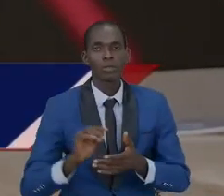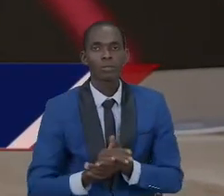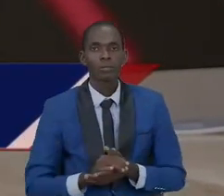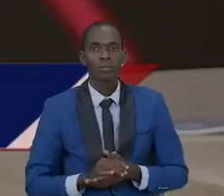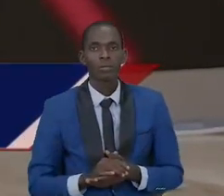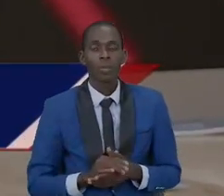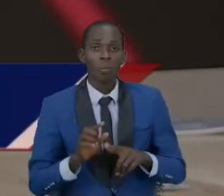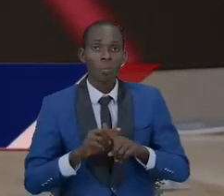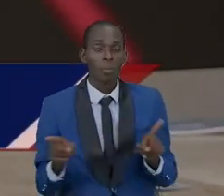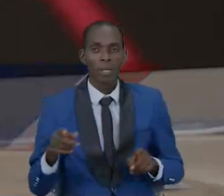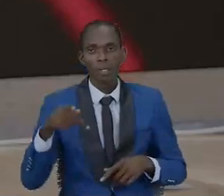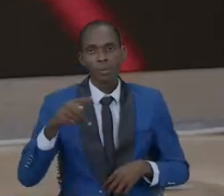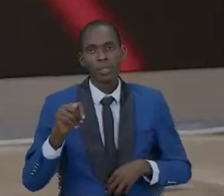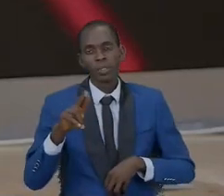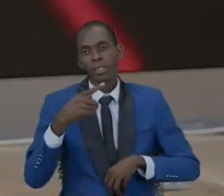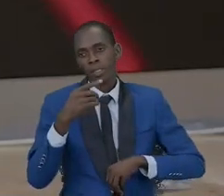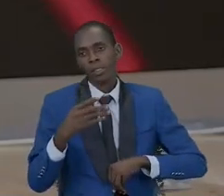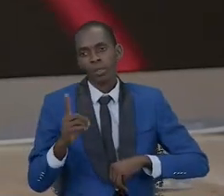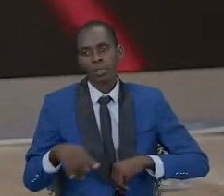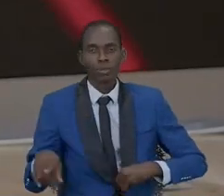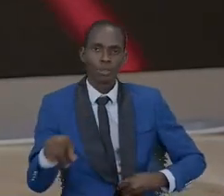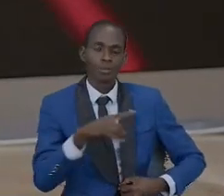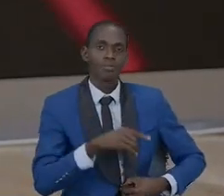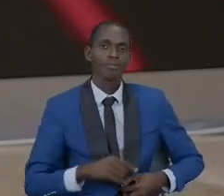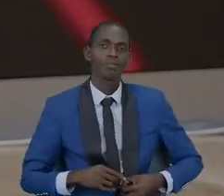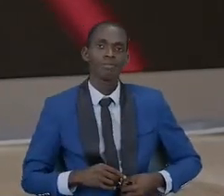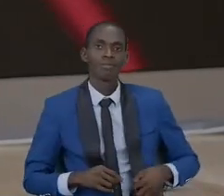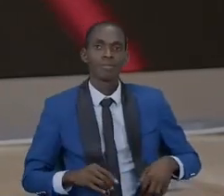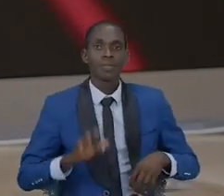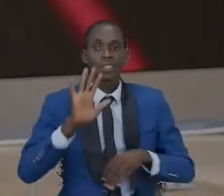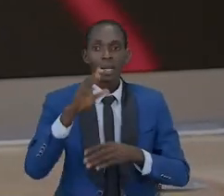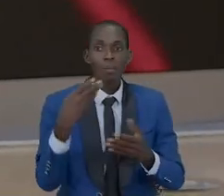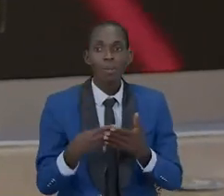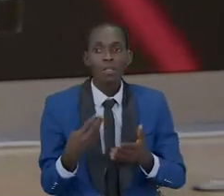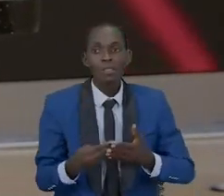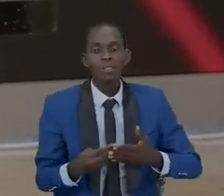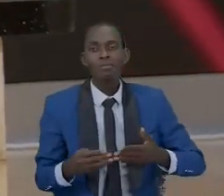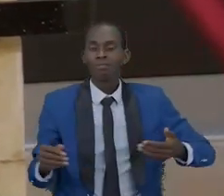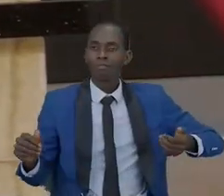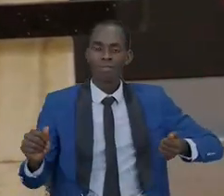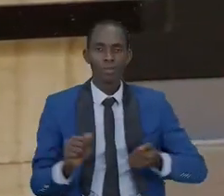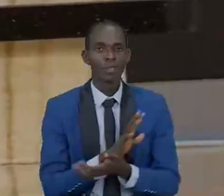20 mais Pierre lui dit que ton argent périsse avec toi